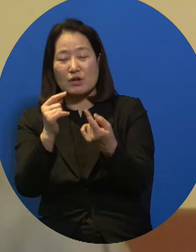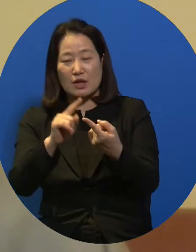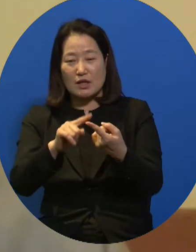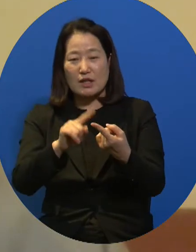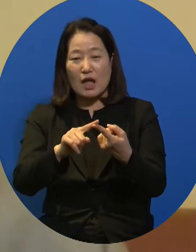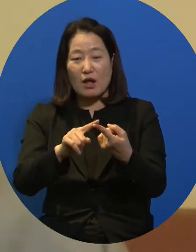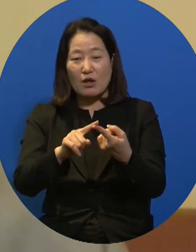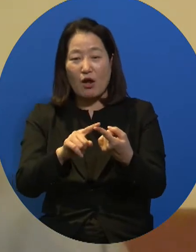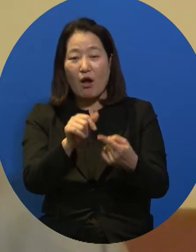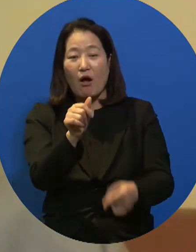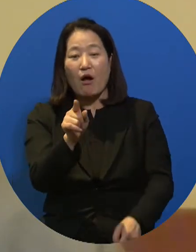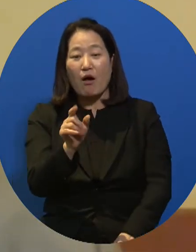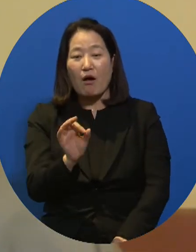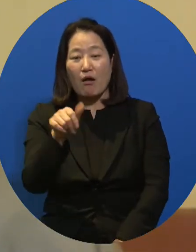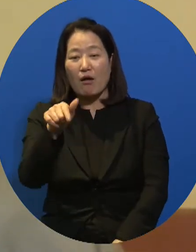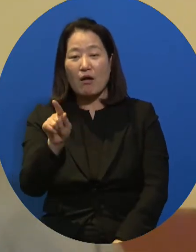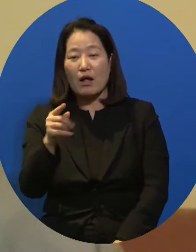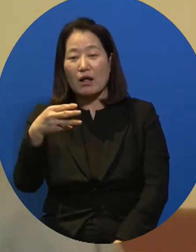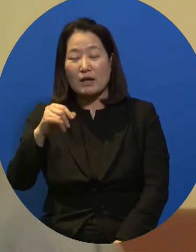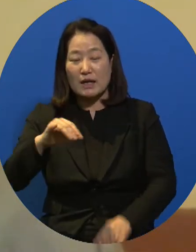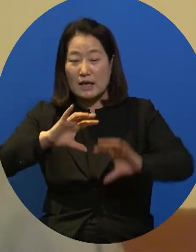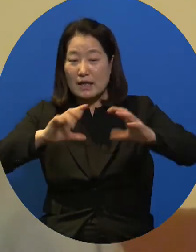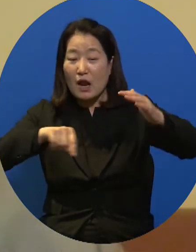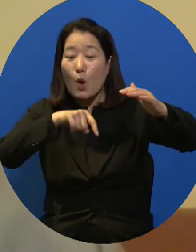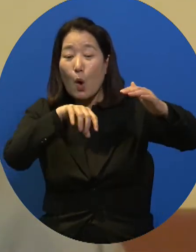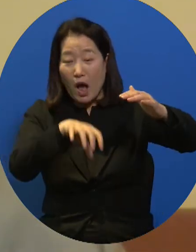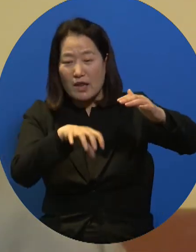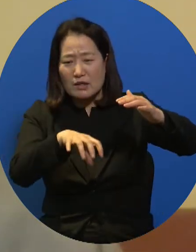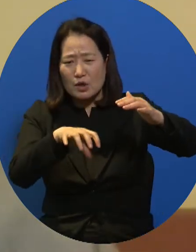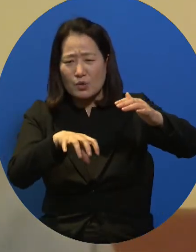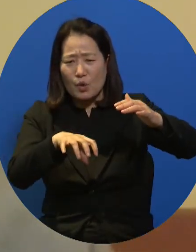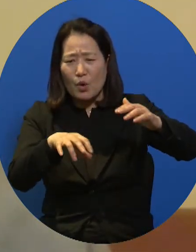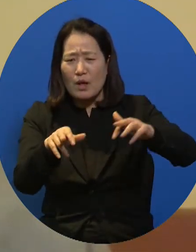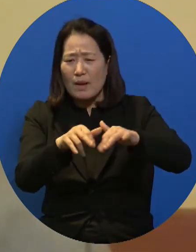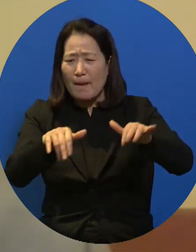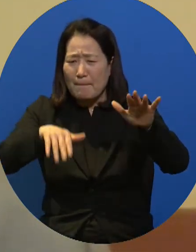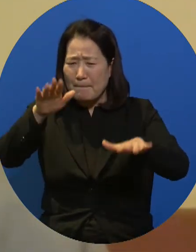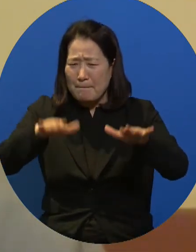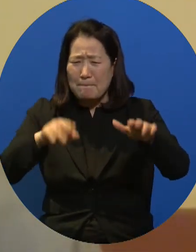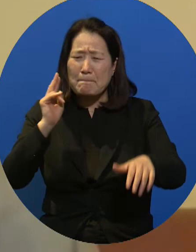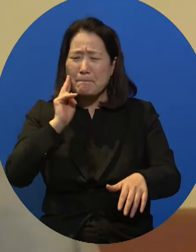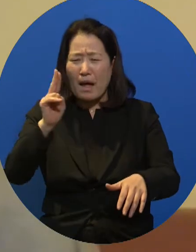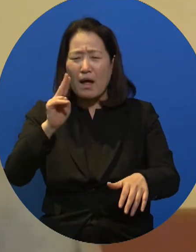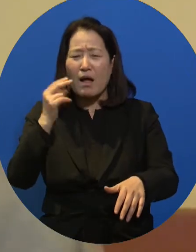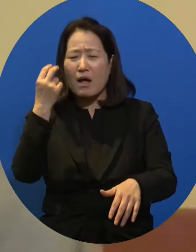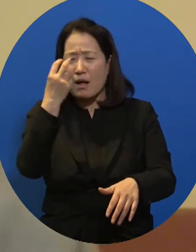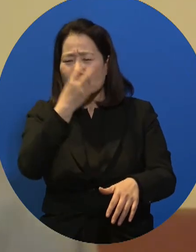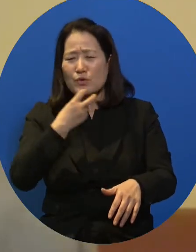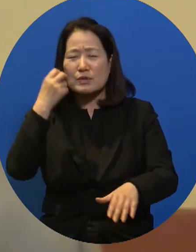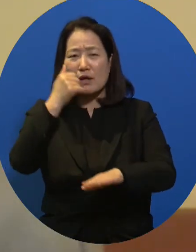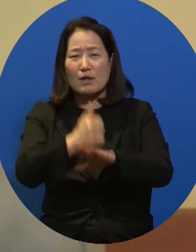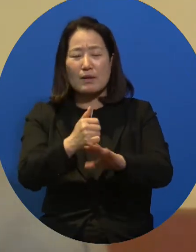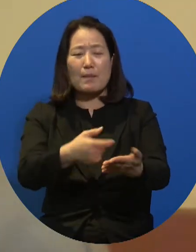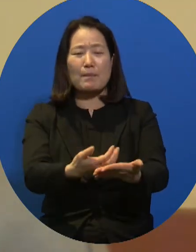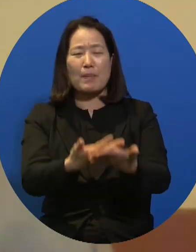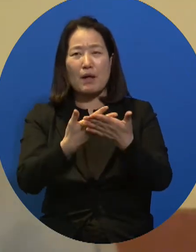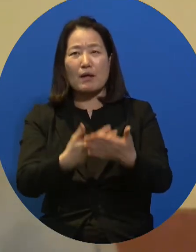헝가리에서 벌어지고 있다는 것을 위원회가 밝히게 되었습니다. 아마도